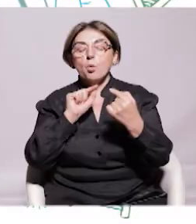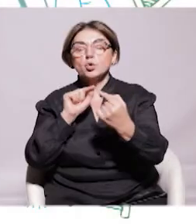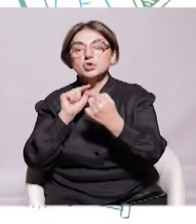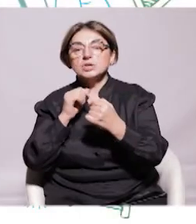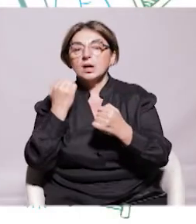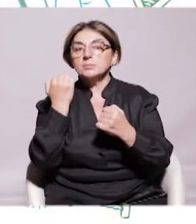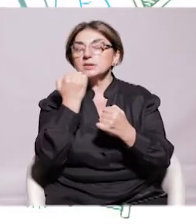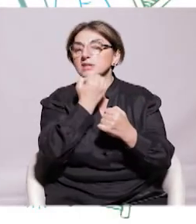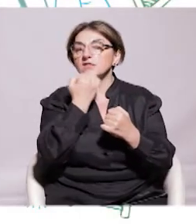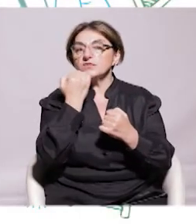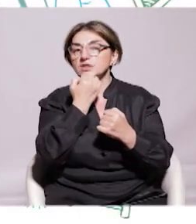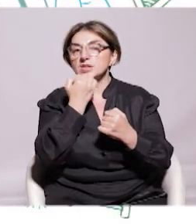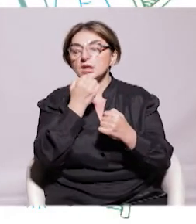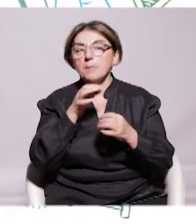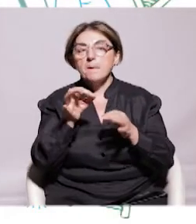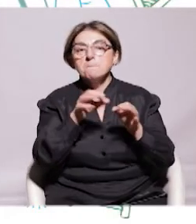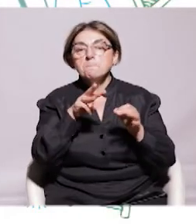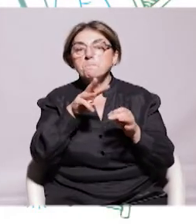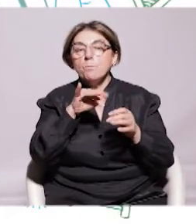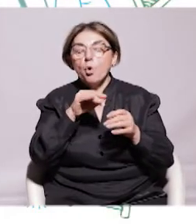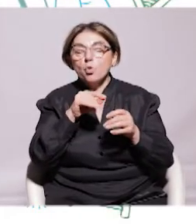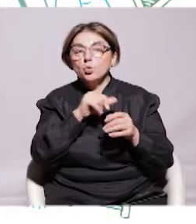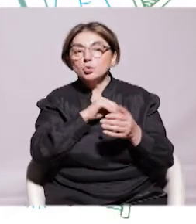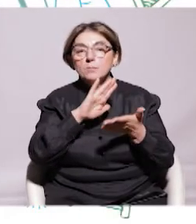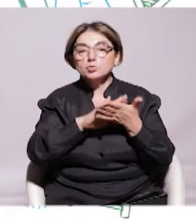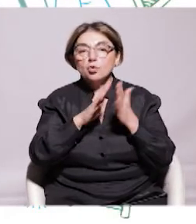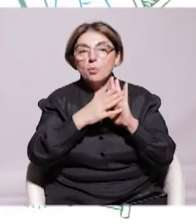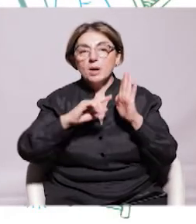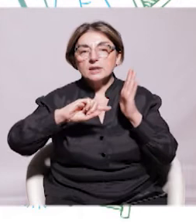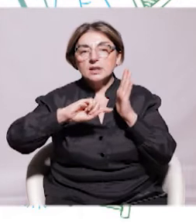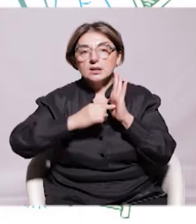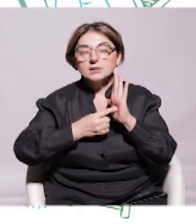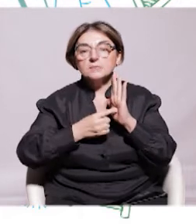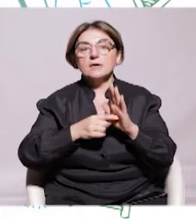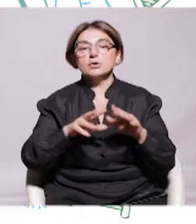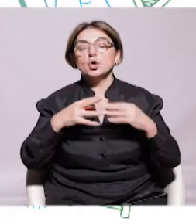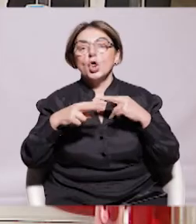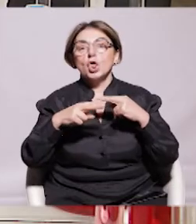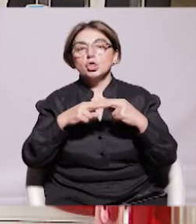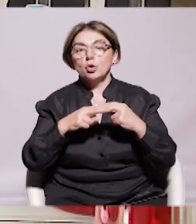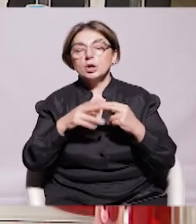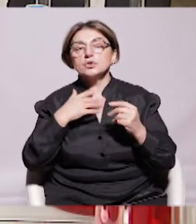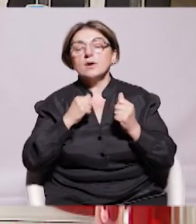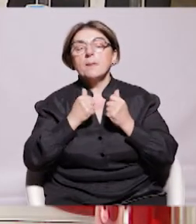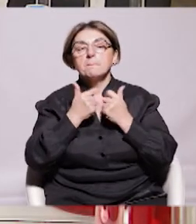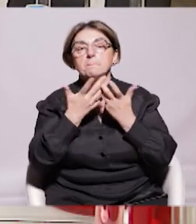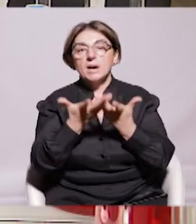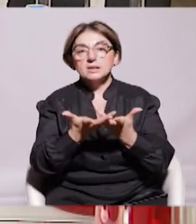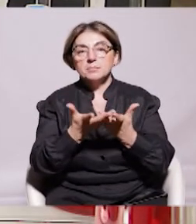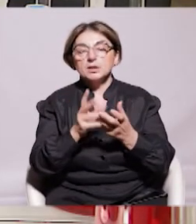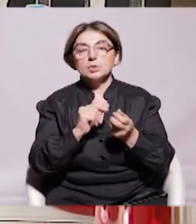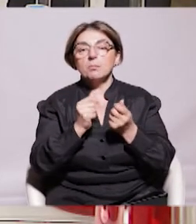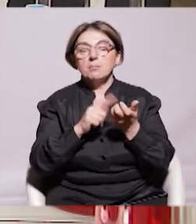მორეაგირე ნივთიერებების მოლური კონცენტრაციების ნამრავლის ტოლი. ანუ ჩვენ მათემატიკურად